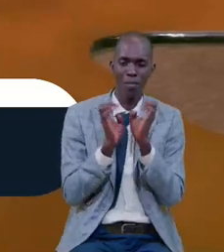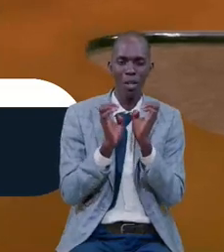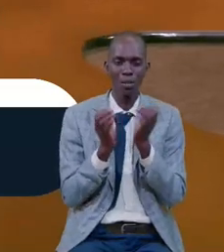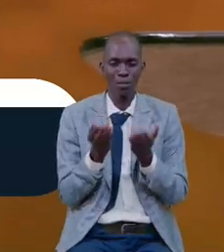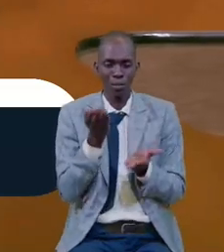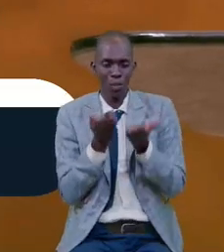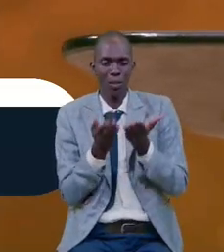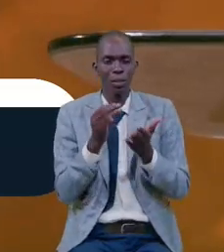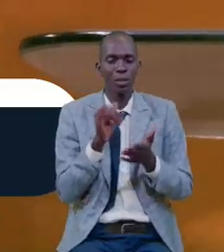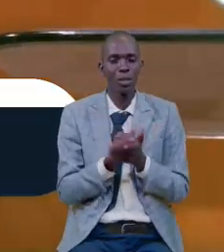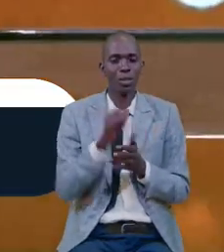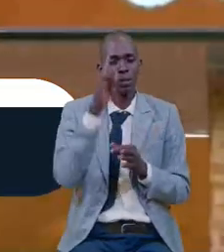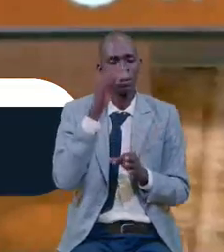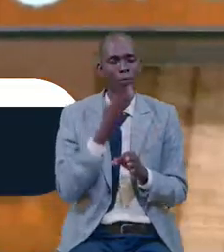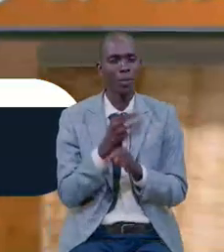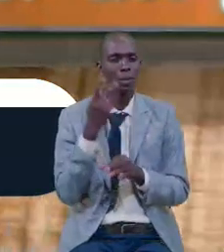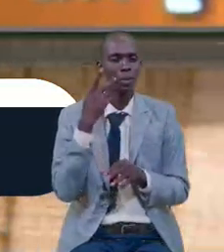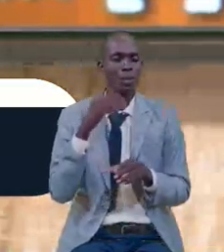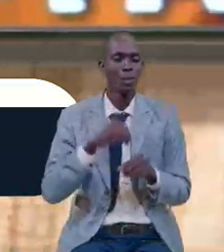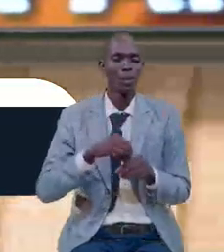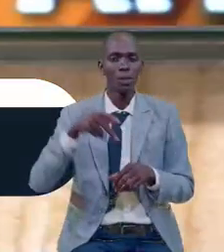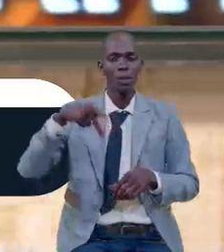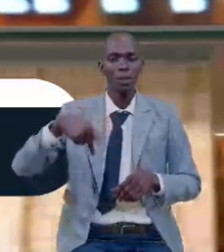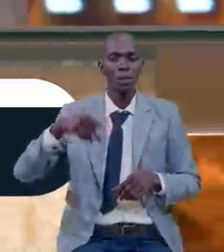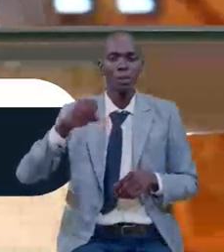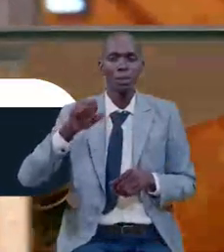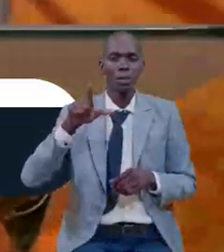Évaluer cette foi. Nous allons au psaume 2.